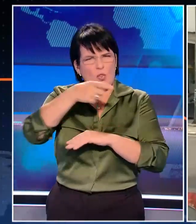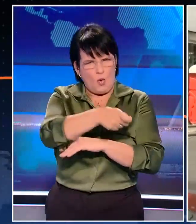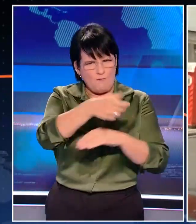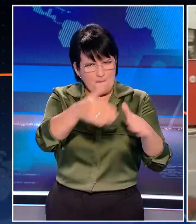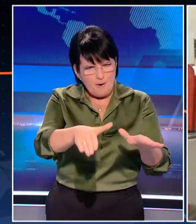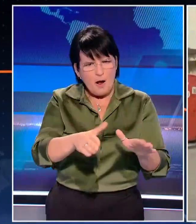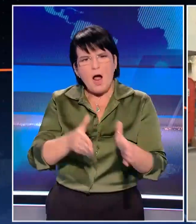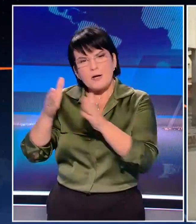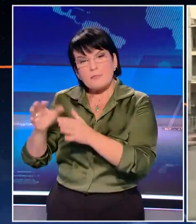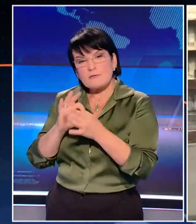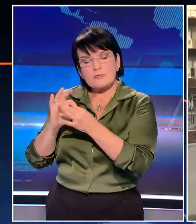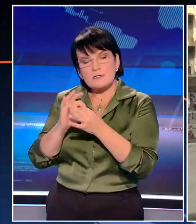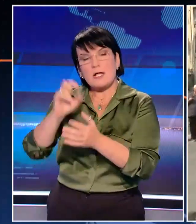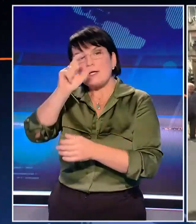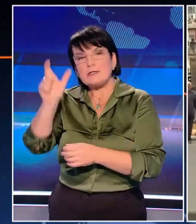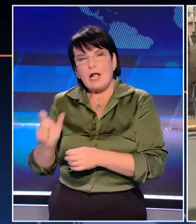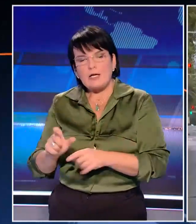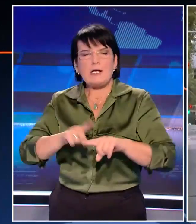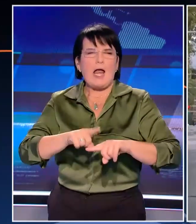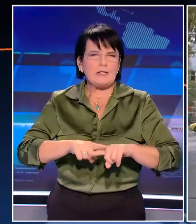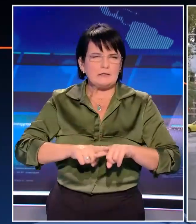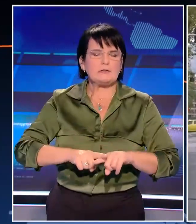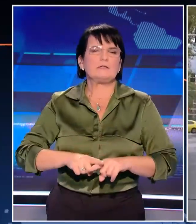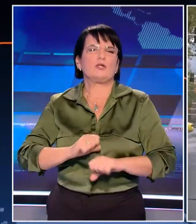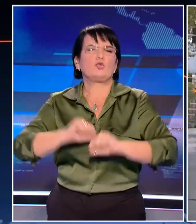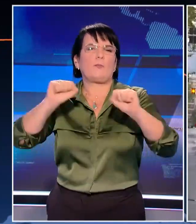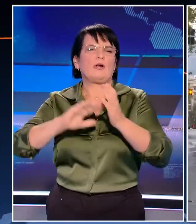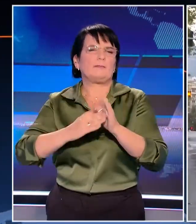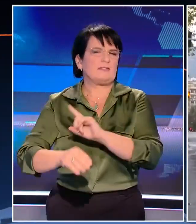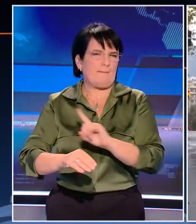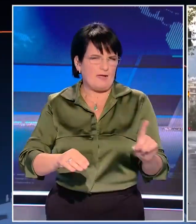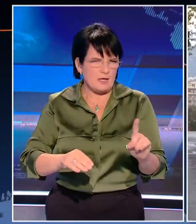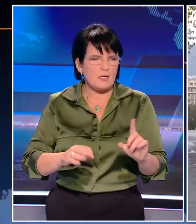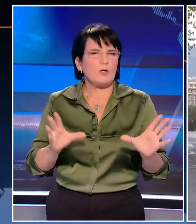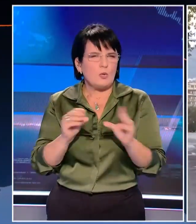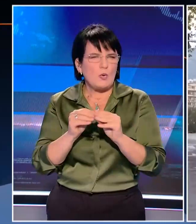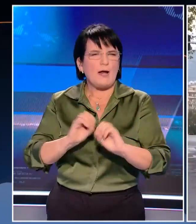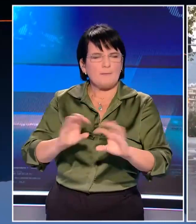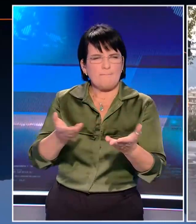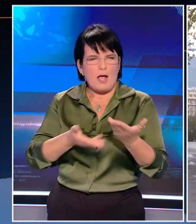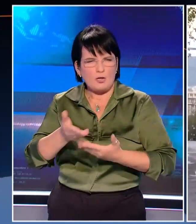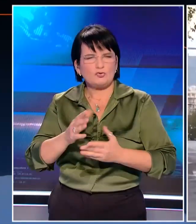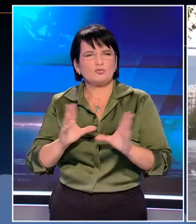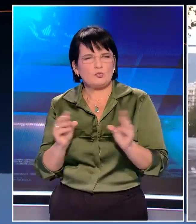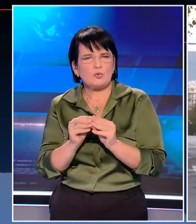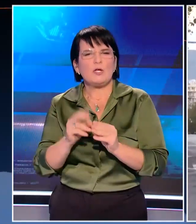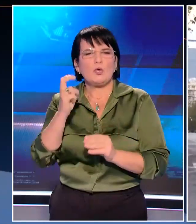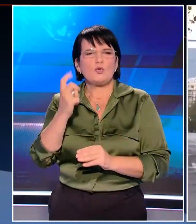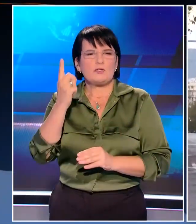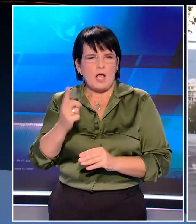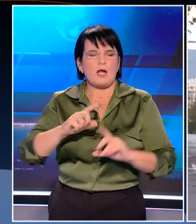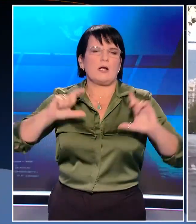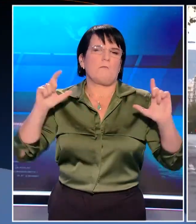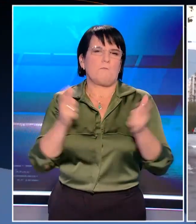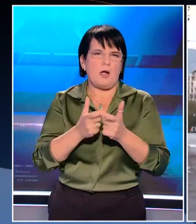Είχε προηγηθεί συνεργασία της Ιταλικής με την ελληνική αντιτρομοκρατική υπηρεσία, ενώ οι 21 συλληφθέντες θα επέστρεφαν στη χώρα